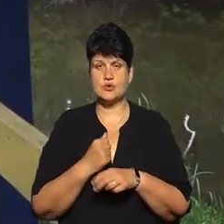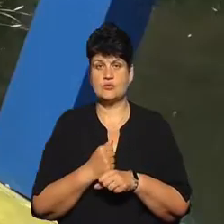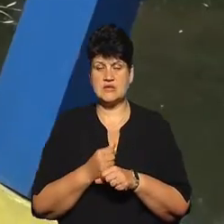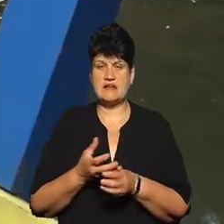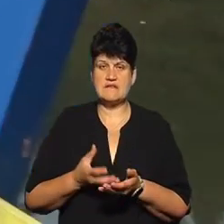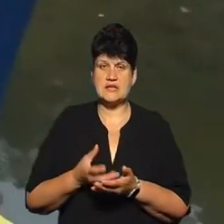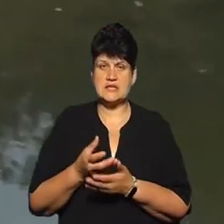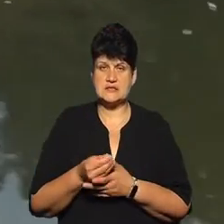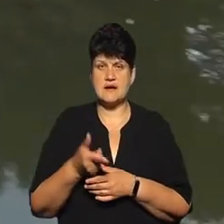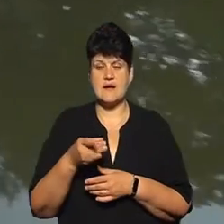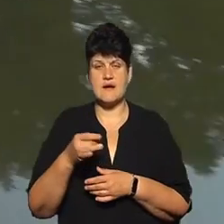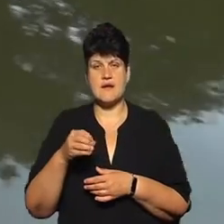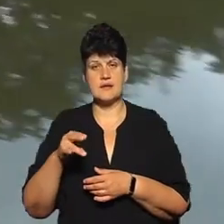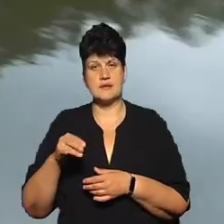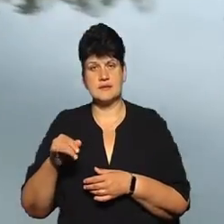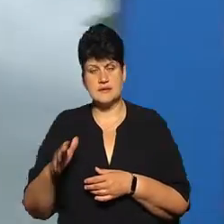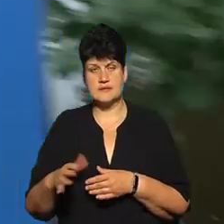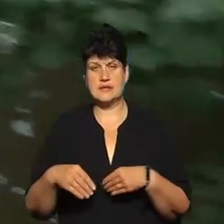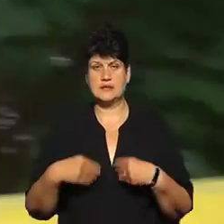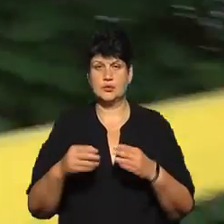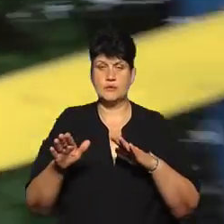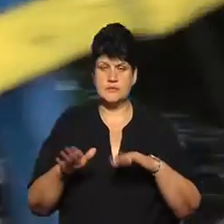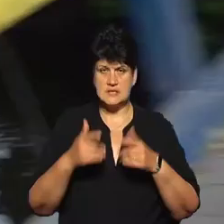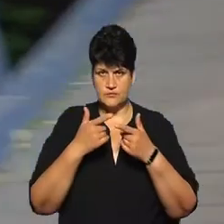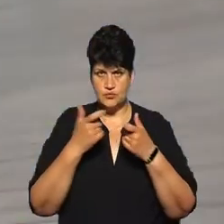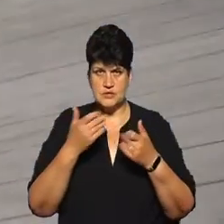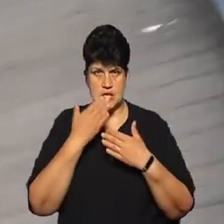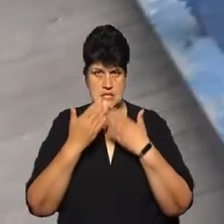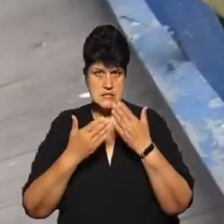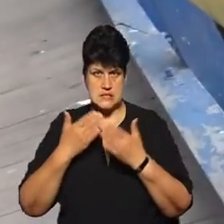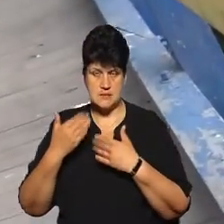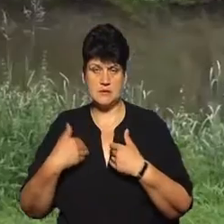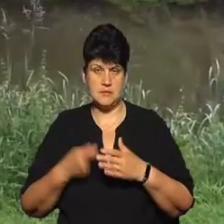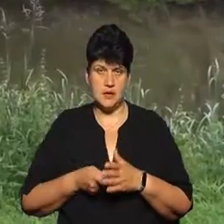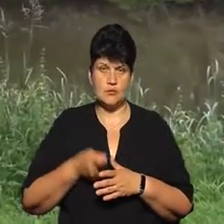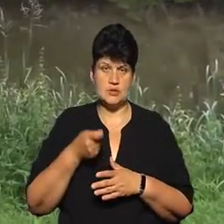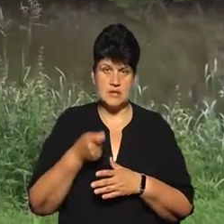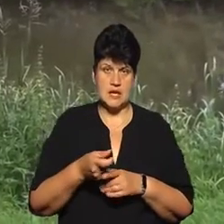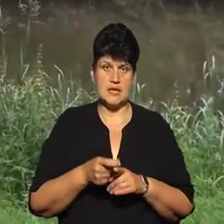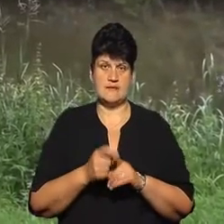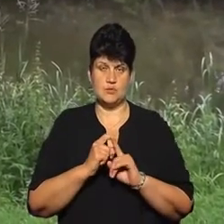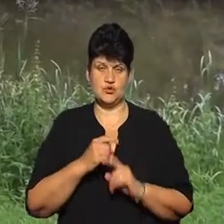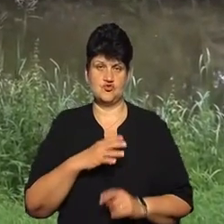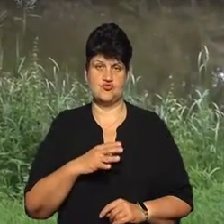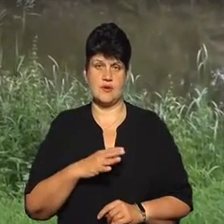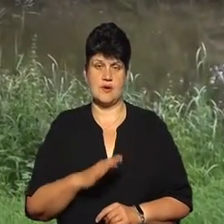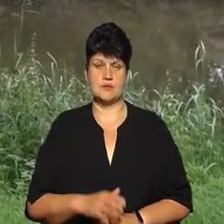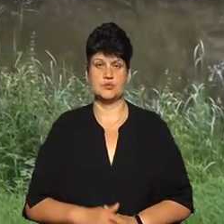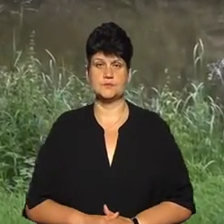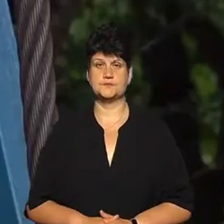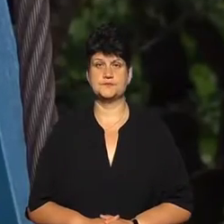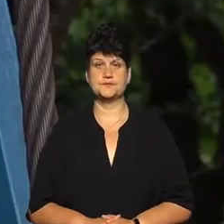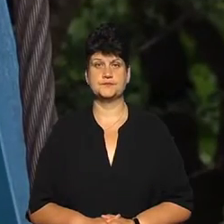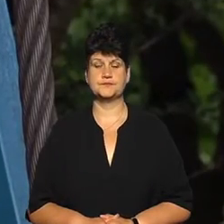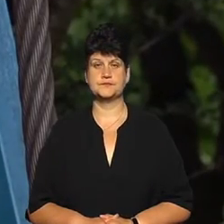гарантії експлуатації мосту нададуть після інформаційного запиту. Ми його подали, відповідь чекаємо. Людмила Підкалець, Андрій Бодак, Андрій